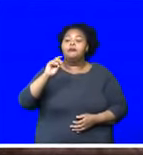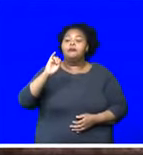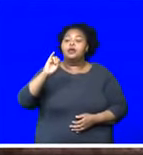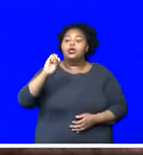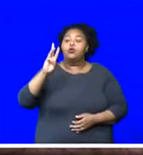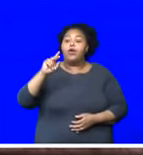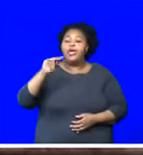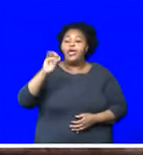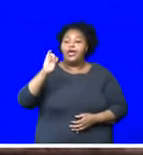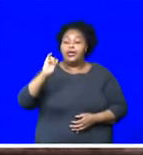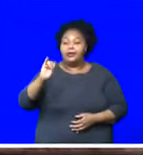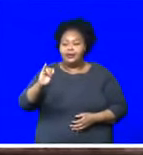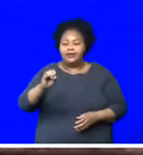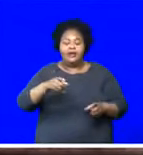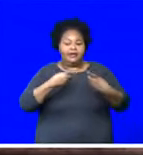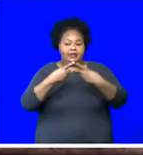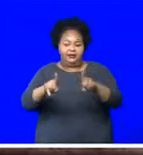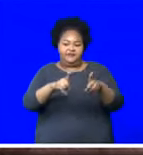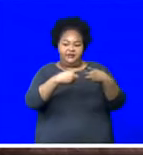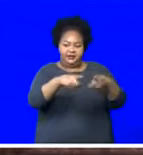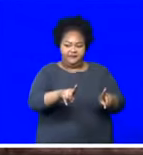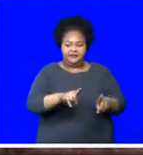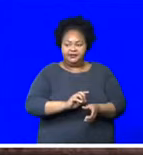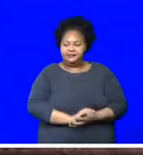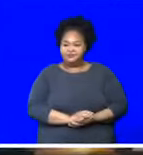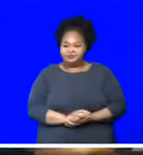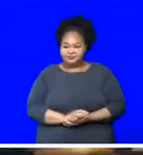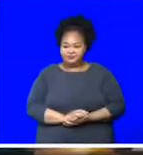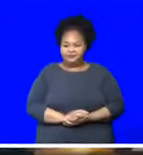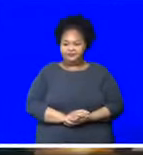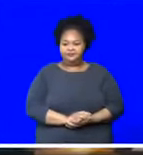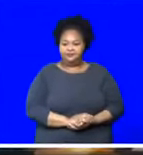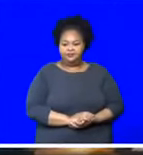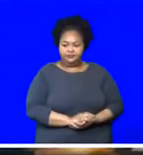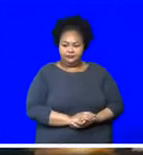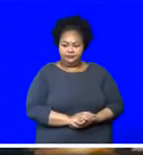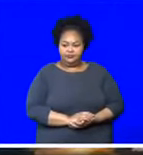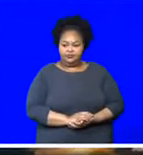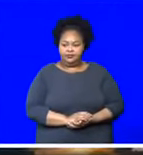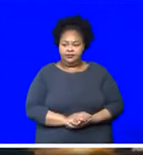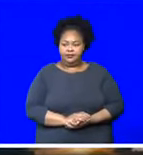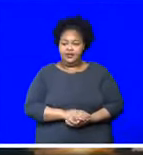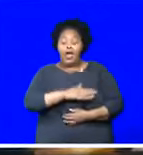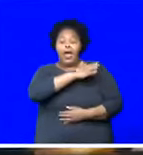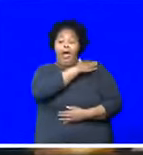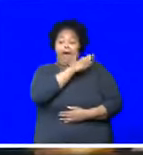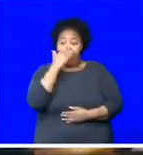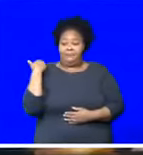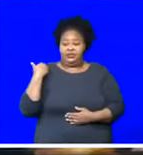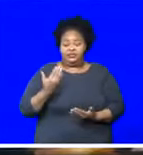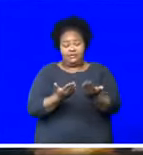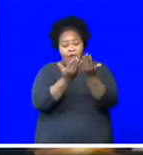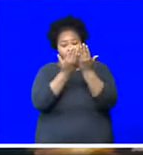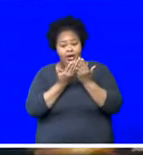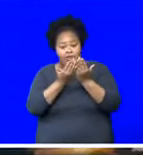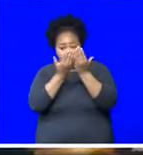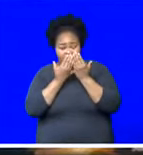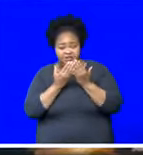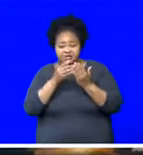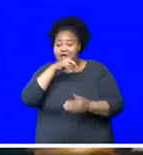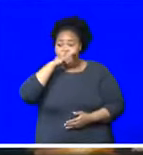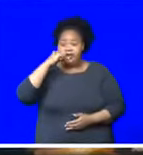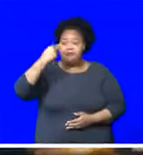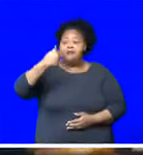TV kubika Nelswendla ngamandla kunambongwa Dube emaphalaleni. Induna yetemfundo nececeshwa Lady Howard ithi litiko